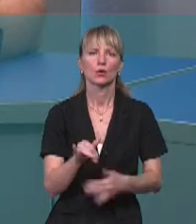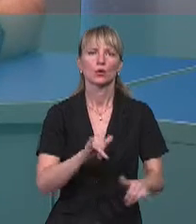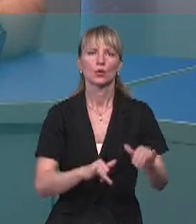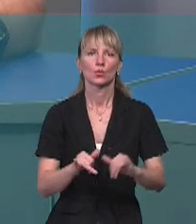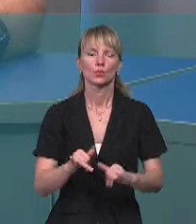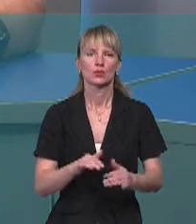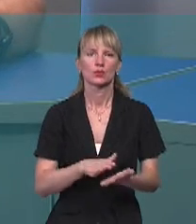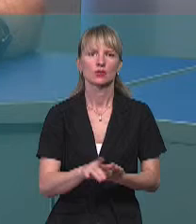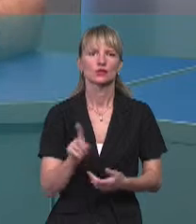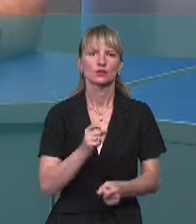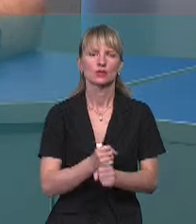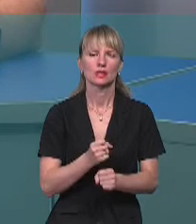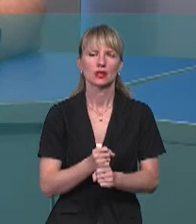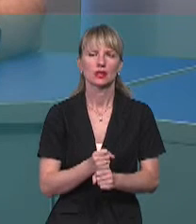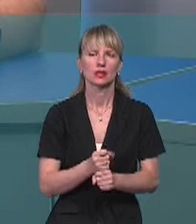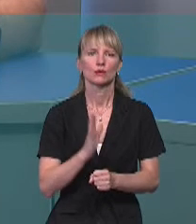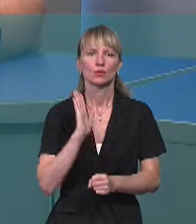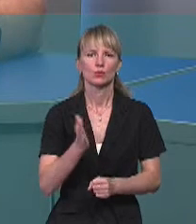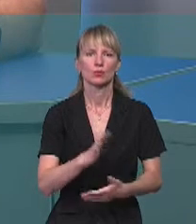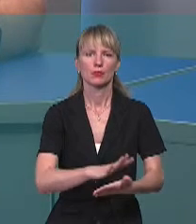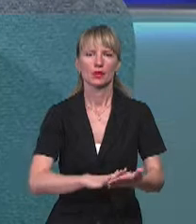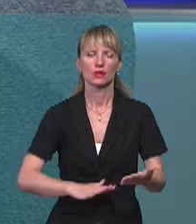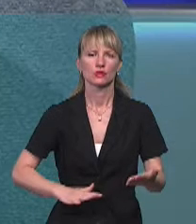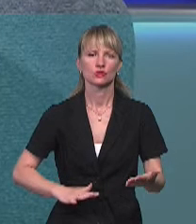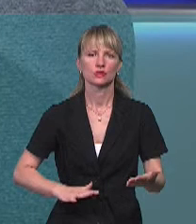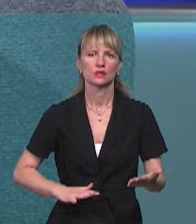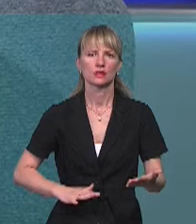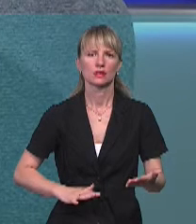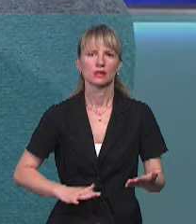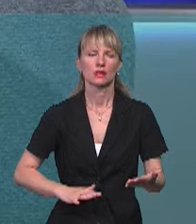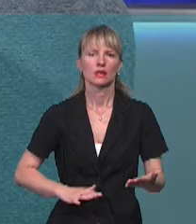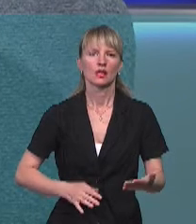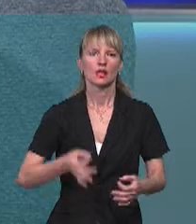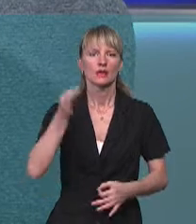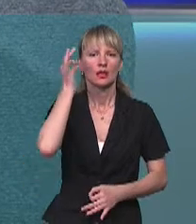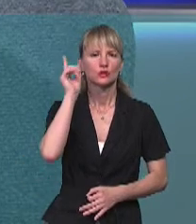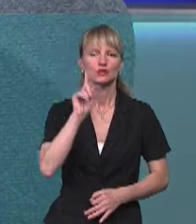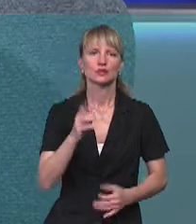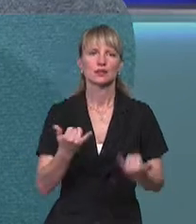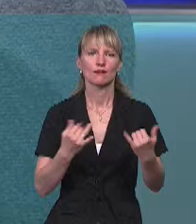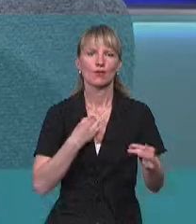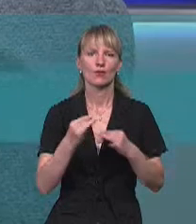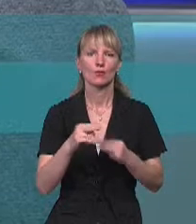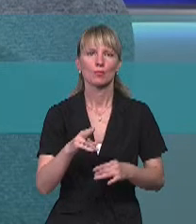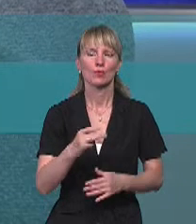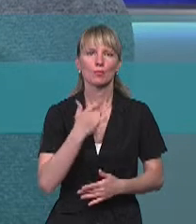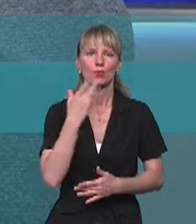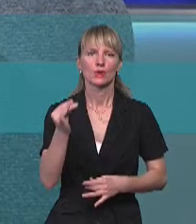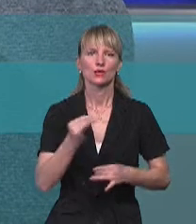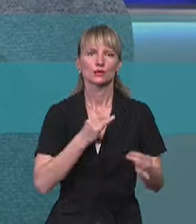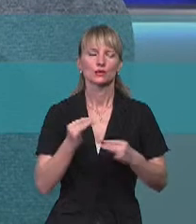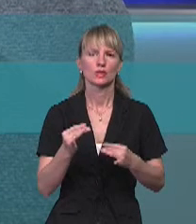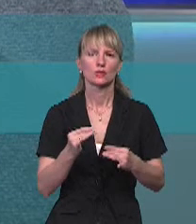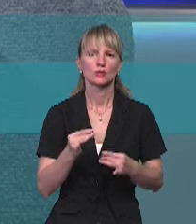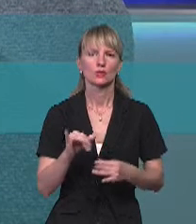идти или что делать. Поэтому, я думаю, будем продолжать. Нагадую, що сьогодні ми говорили про публічні